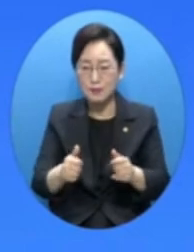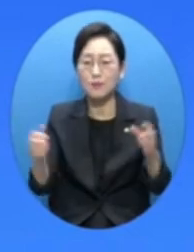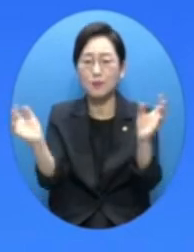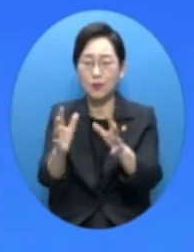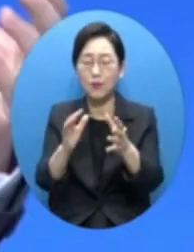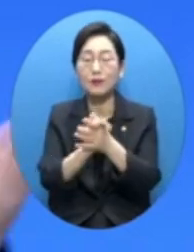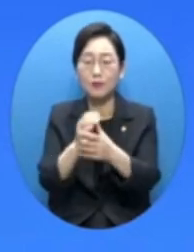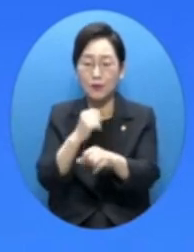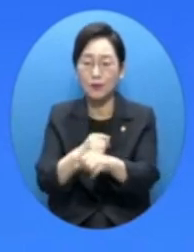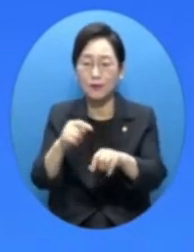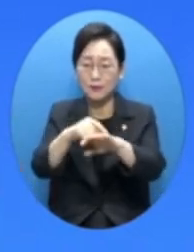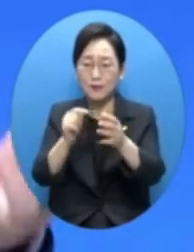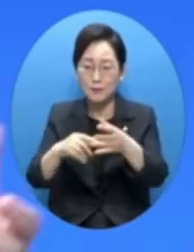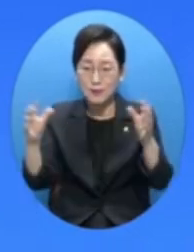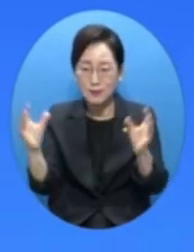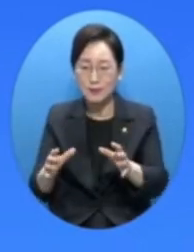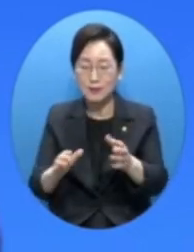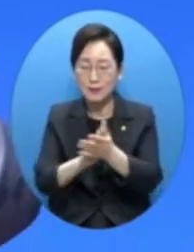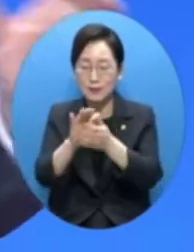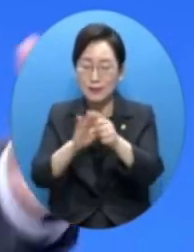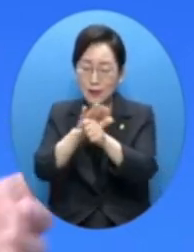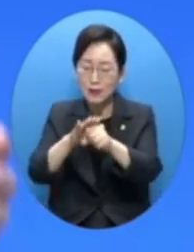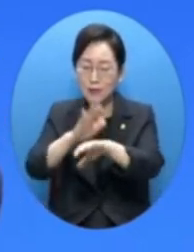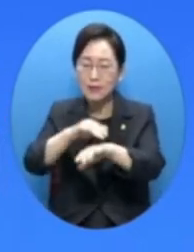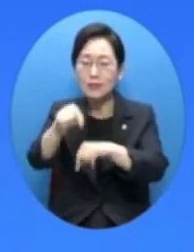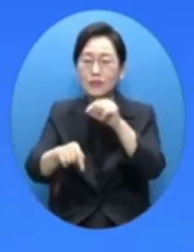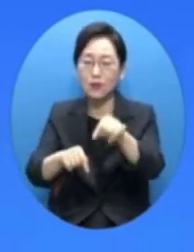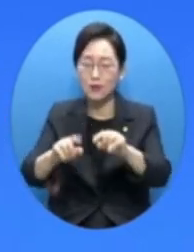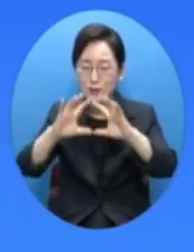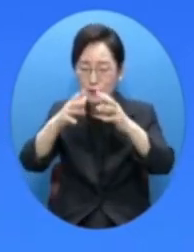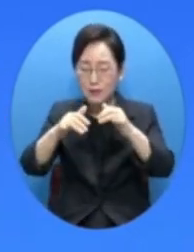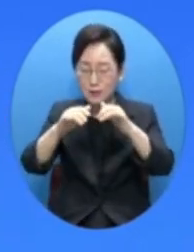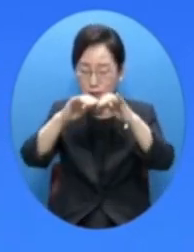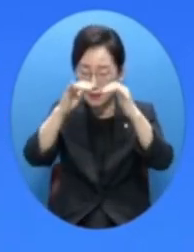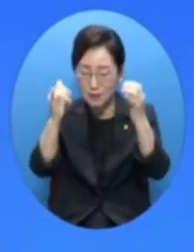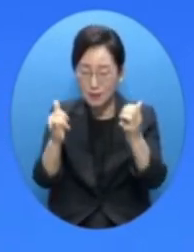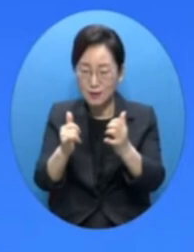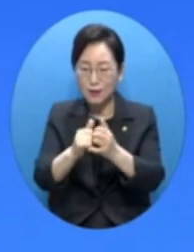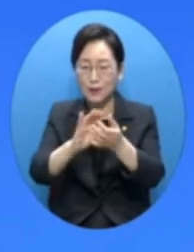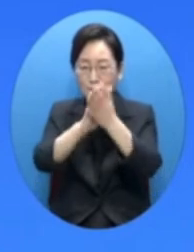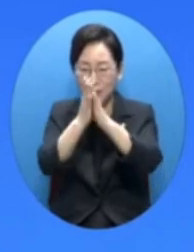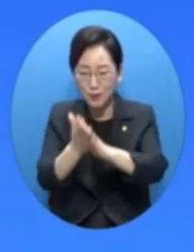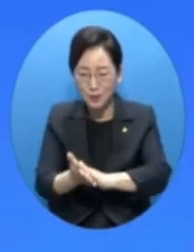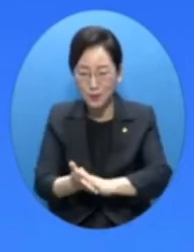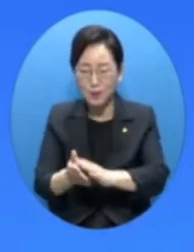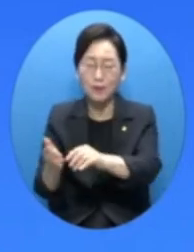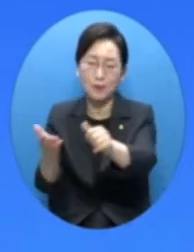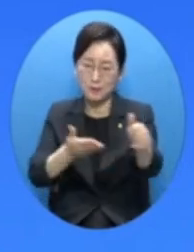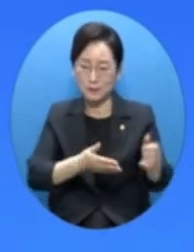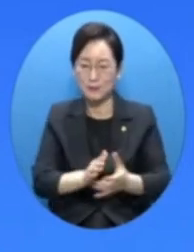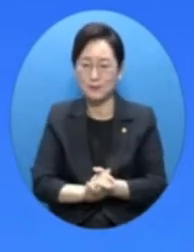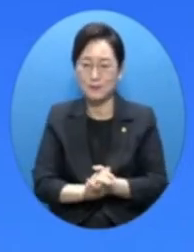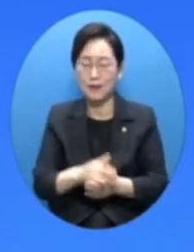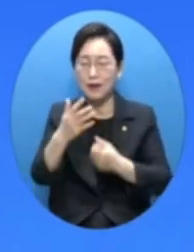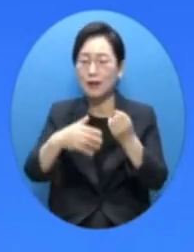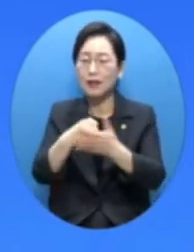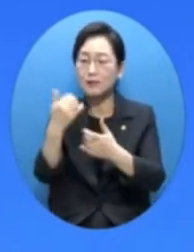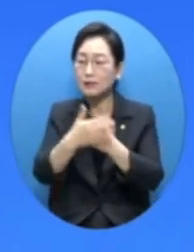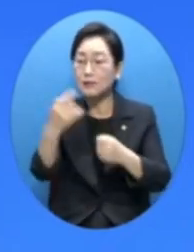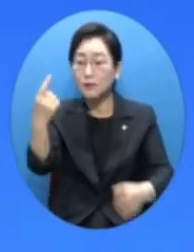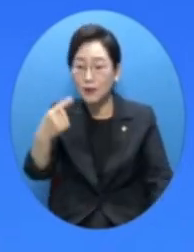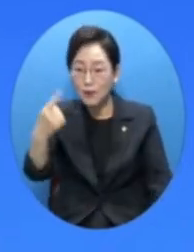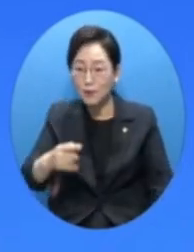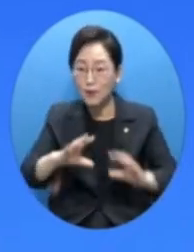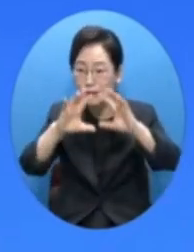그 다음에 힘을 모아서 사랑을 실천하고 세상을 변화시켜 나가는 위대한 하나님의 사람들이 되어야 할 것입니다. 그래야 될 때 하나님의 은혜가 임하고